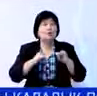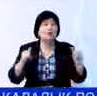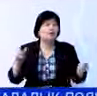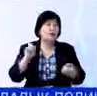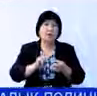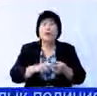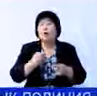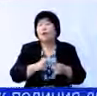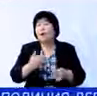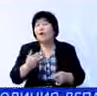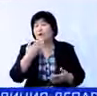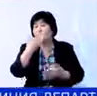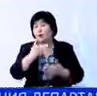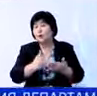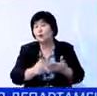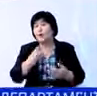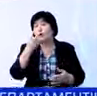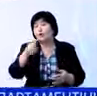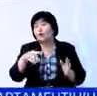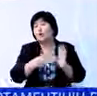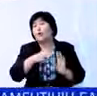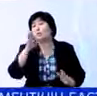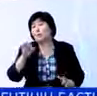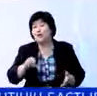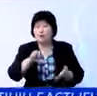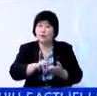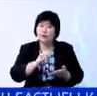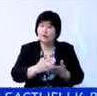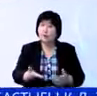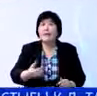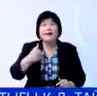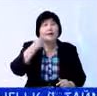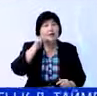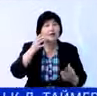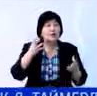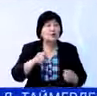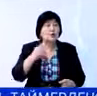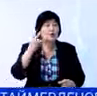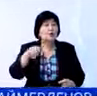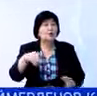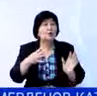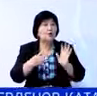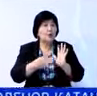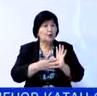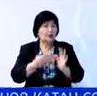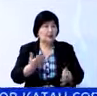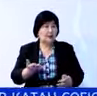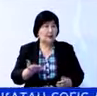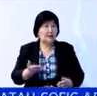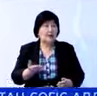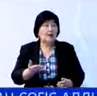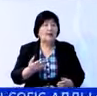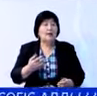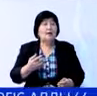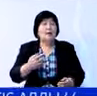байланысты. Бұған дейінгі көрсеткіш 3-9%-ді көрсеткен болатын. Кешегі күнге дейміз 3-9 деген жаңағы